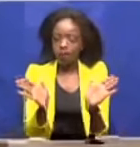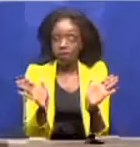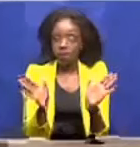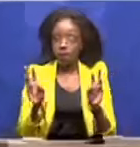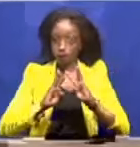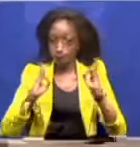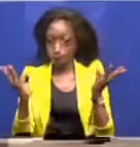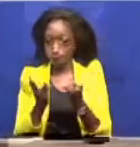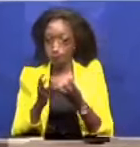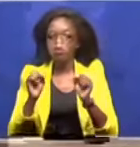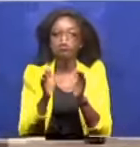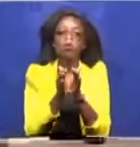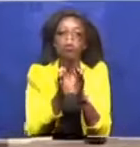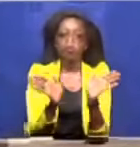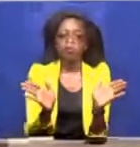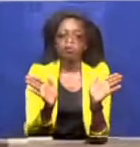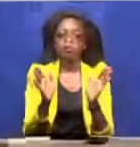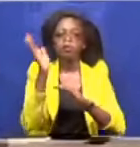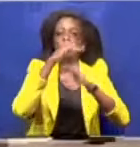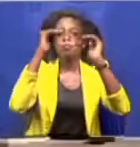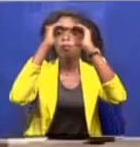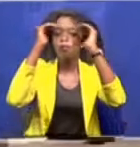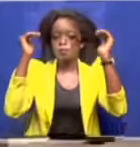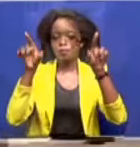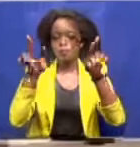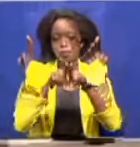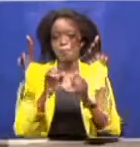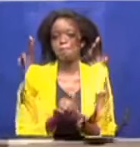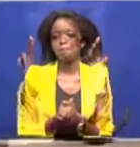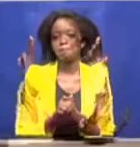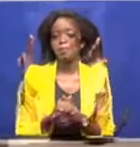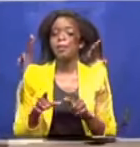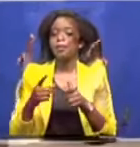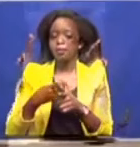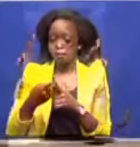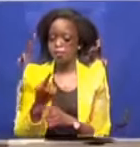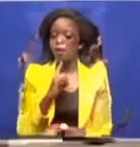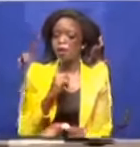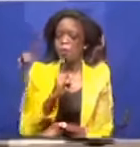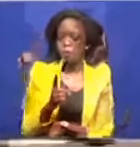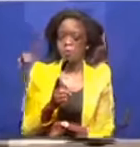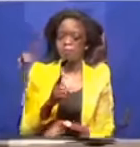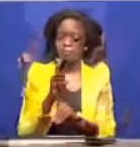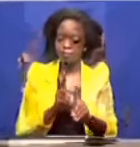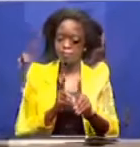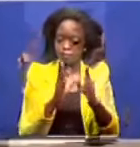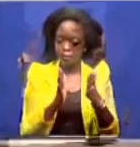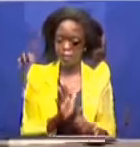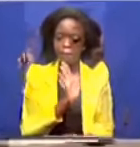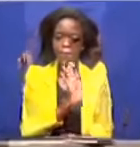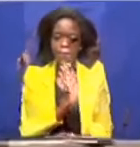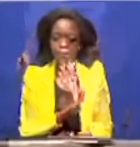duniani litafunguliwa mbinguni pia." Kisha akawaonya wafuasi